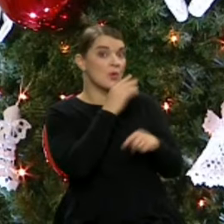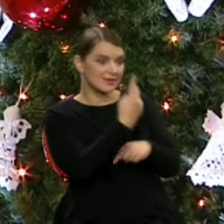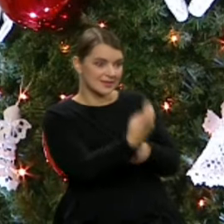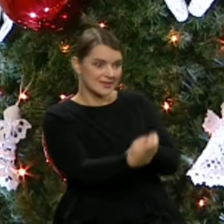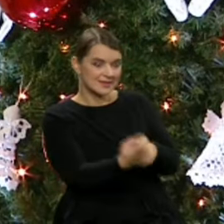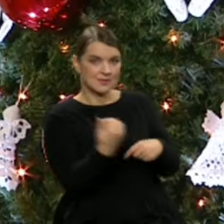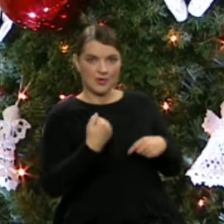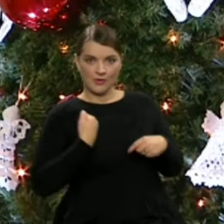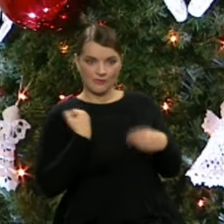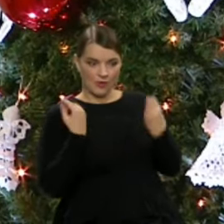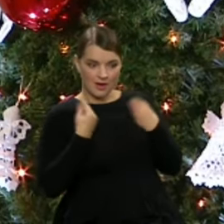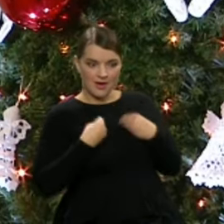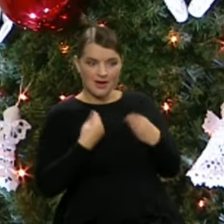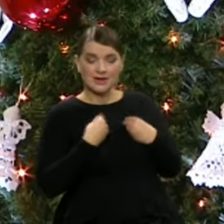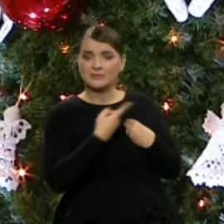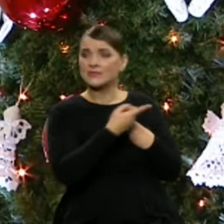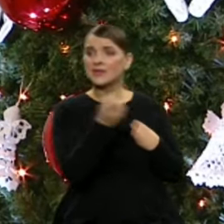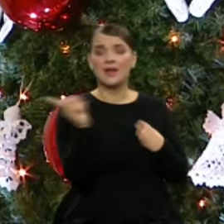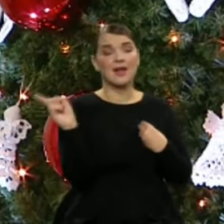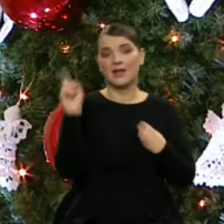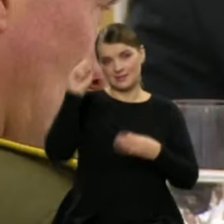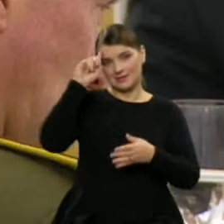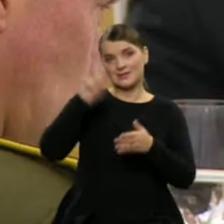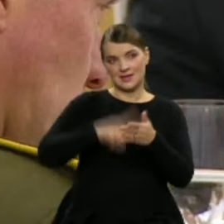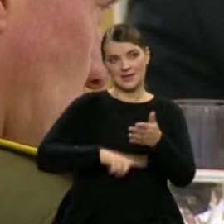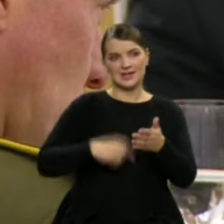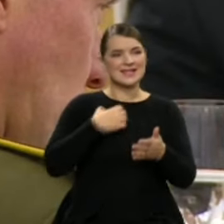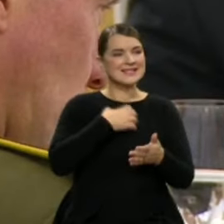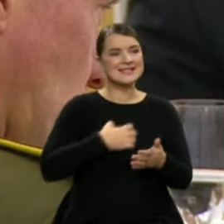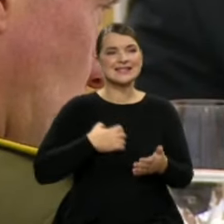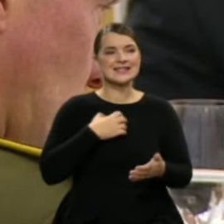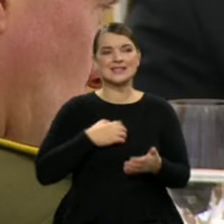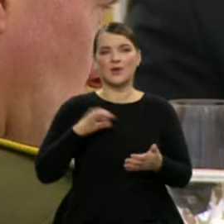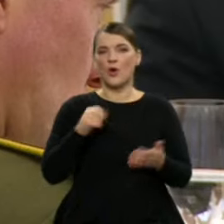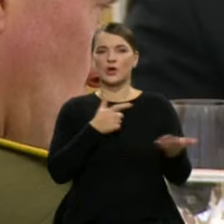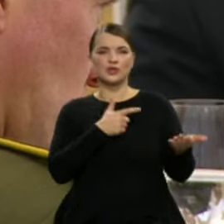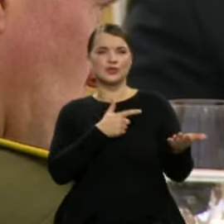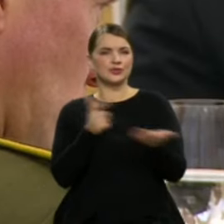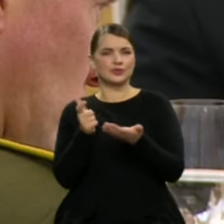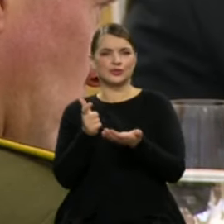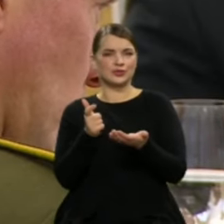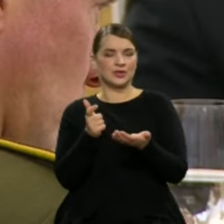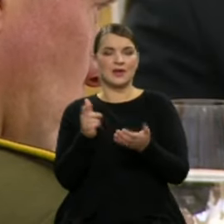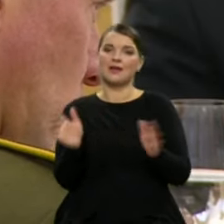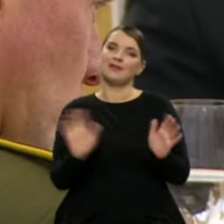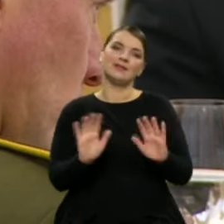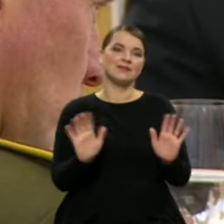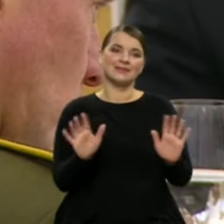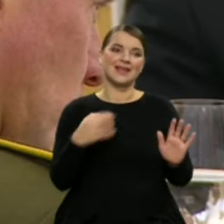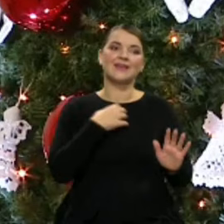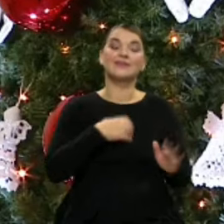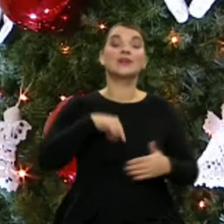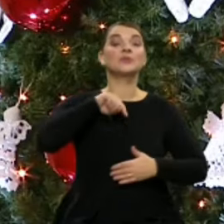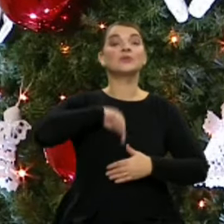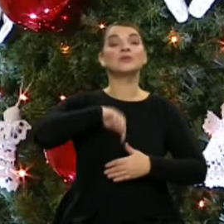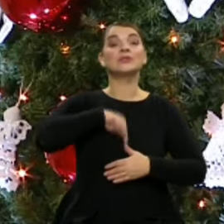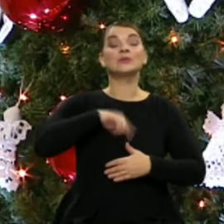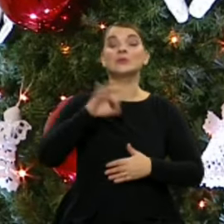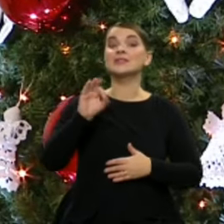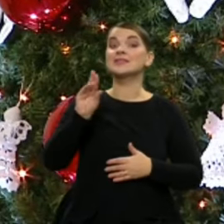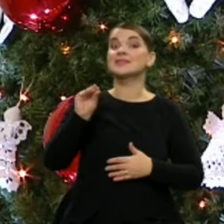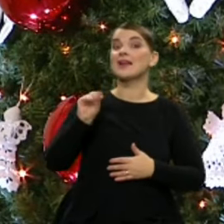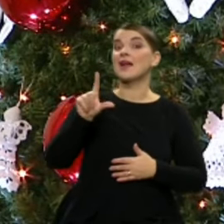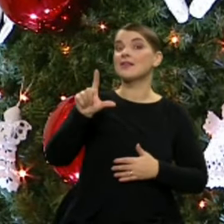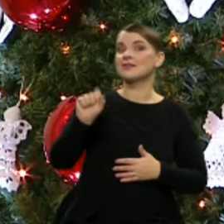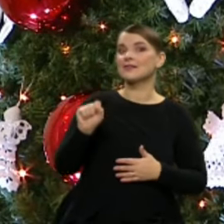jie tiki, kad ne ginklo galia yra svarbiausia, o svarbiausia sielų stiprybė. Ir sielos stiprybė